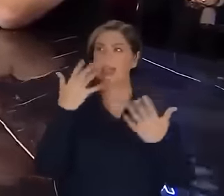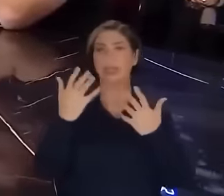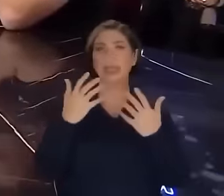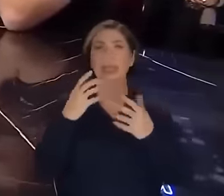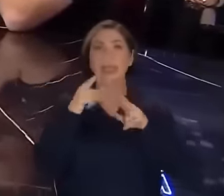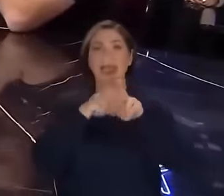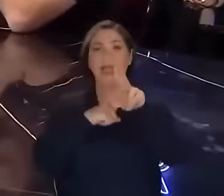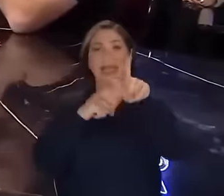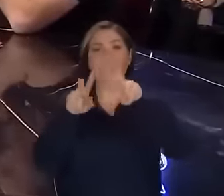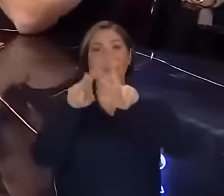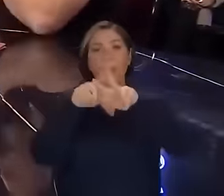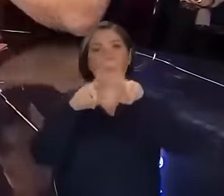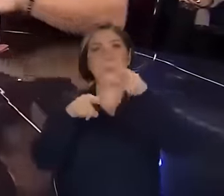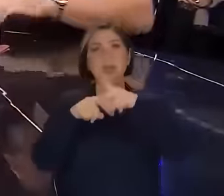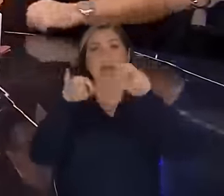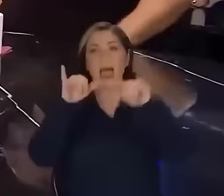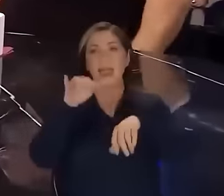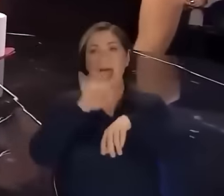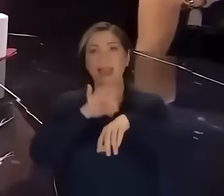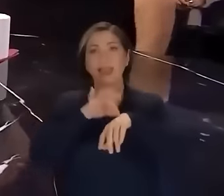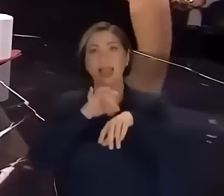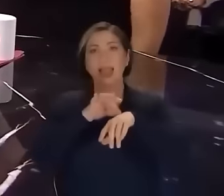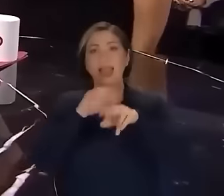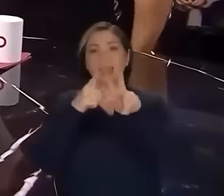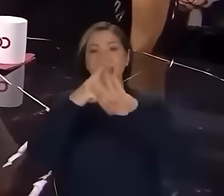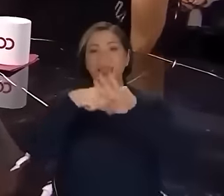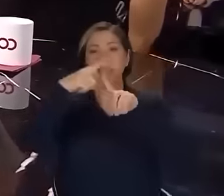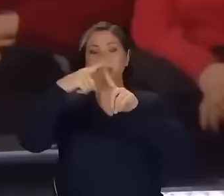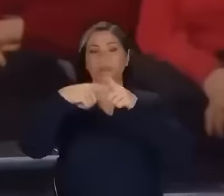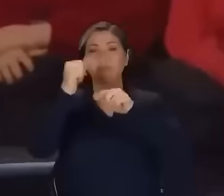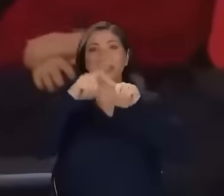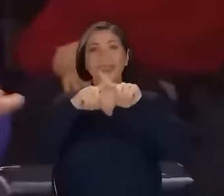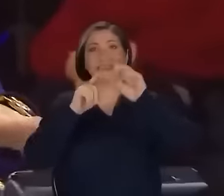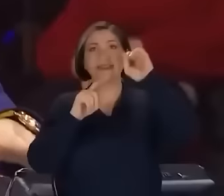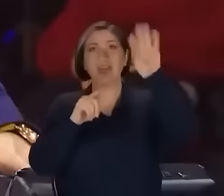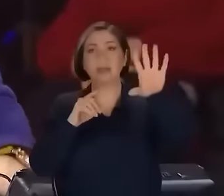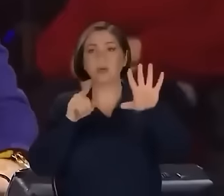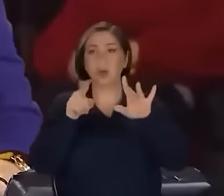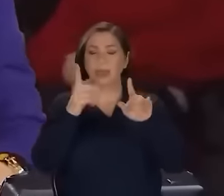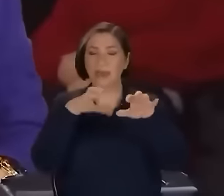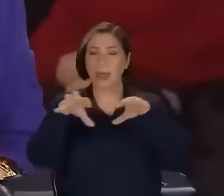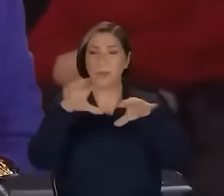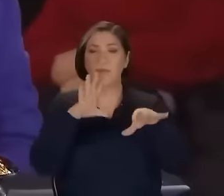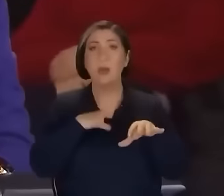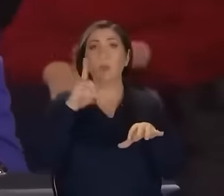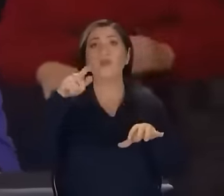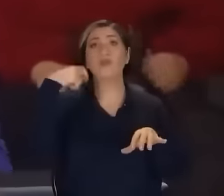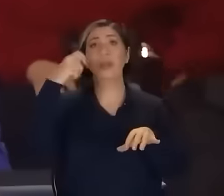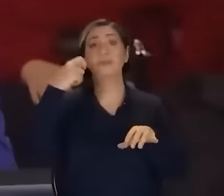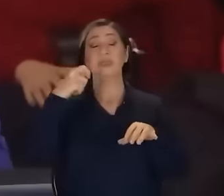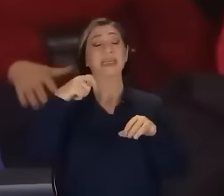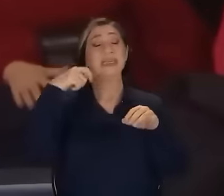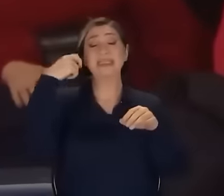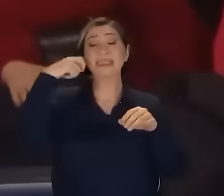işte Yılmaz'ın filmini tabii, aynı tabii anda şeye vermesiyle doğru, Netflix'e doğru vermesiyle kafa. Yani şöyle bir sınıflama var. Bu film